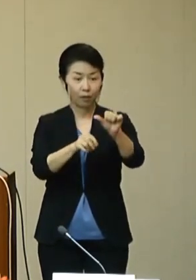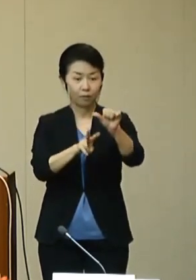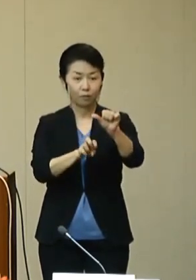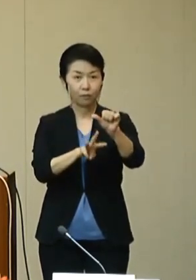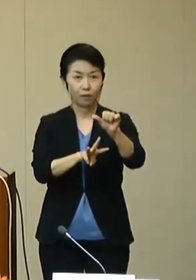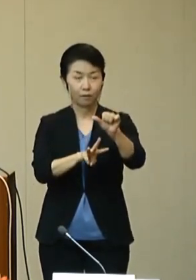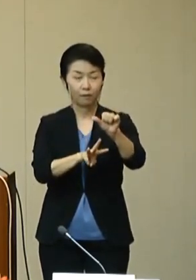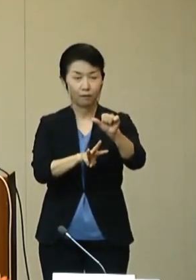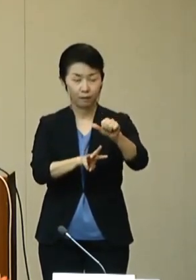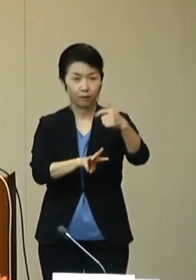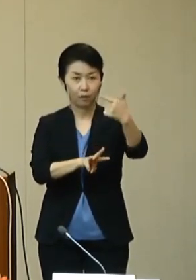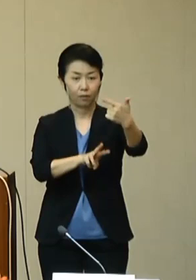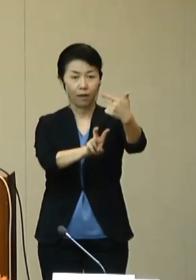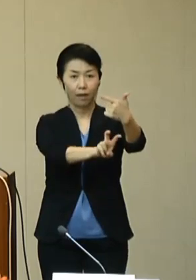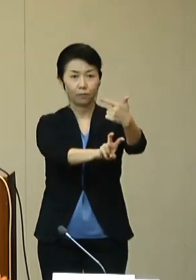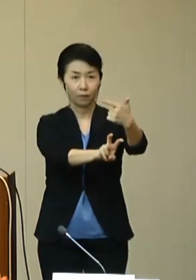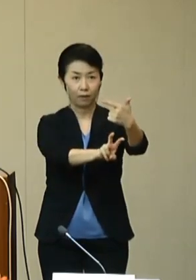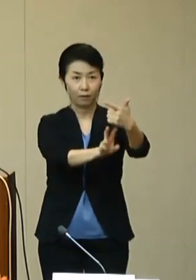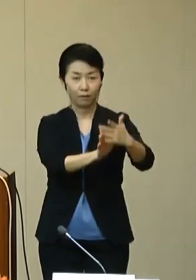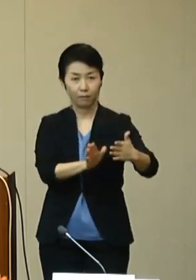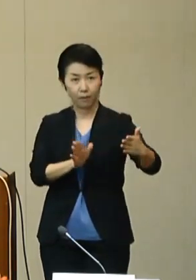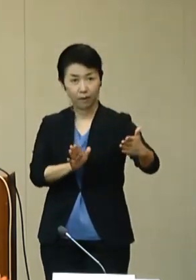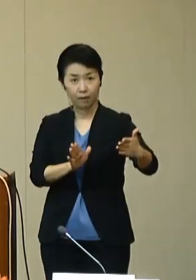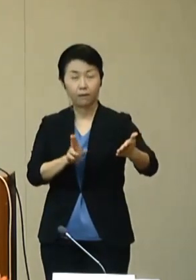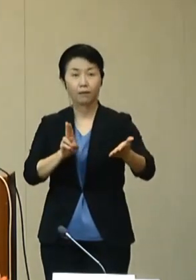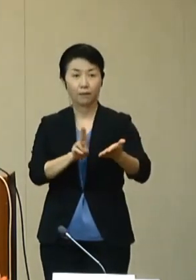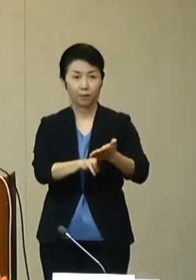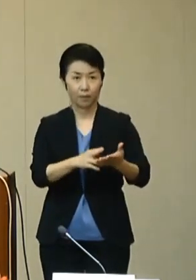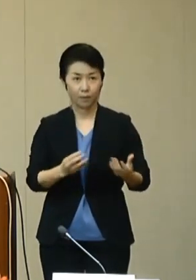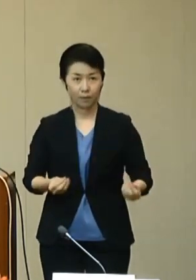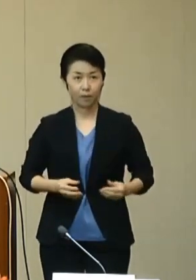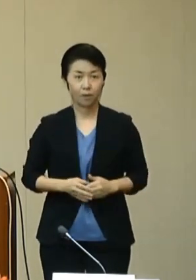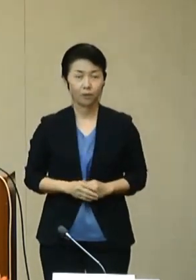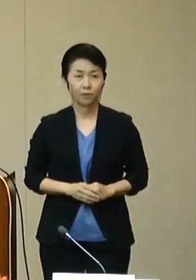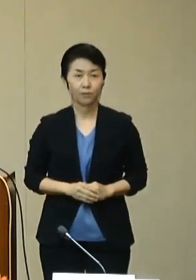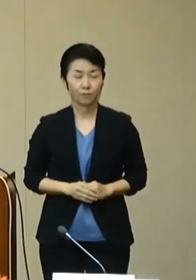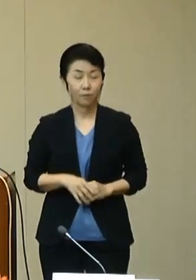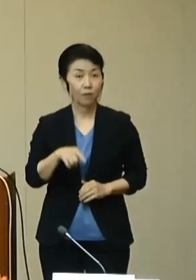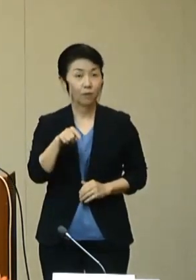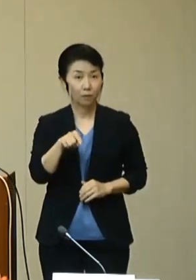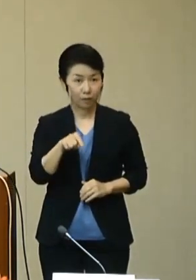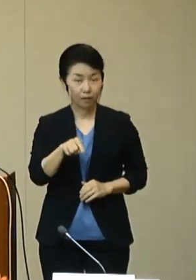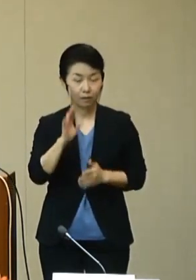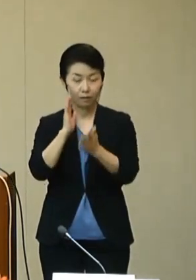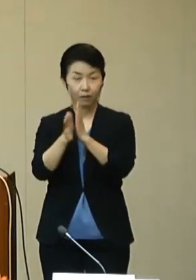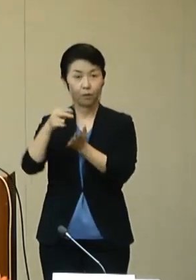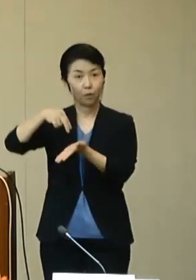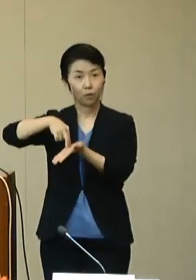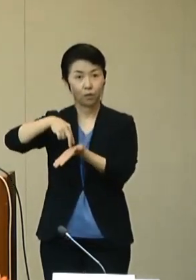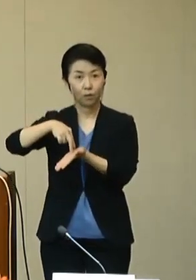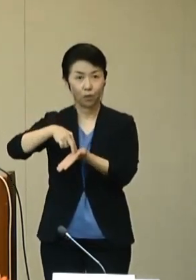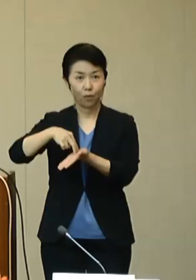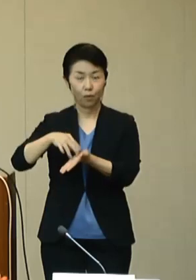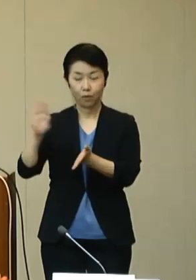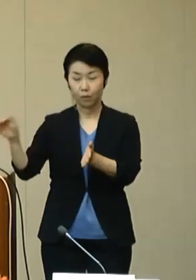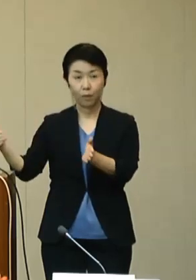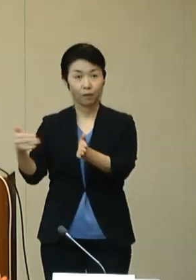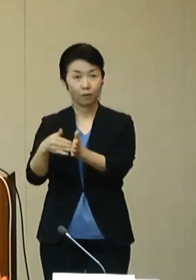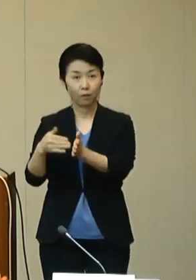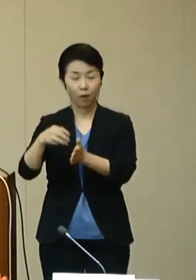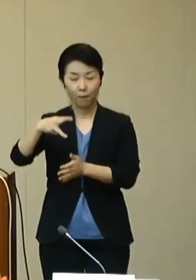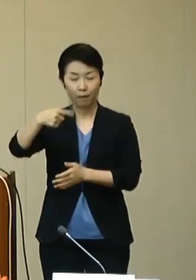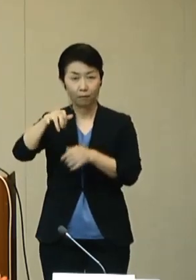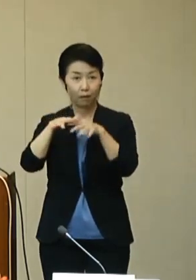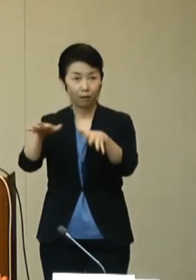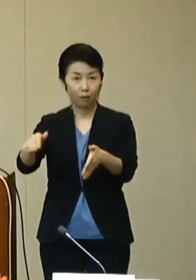から6月20日までとする旨が公表されました。これを受け県としまして、これまでのまん延防